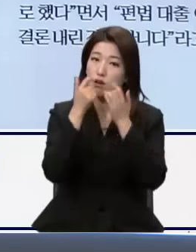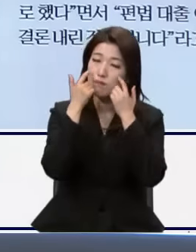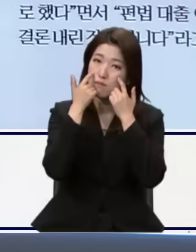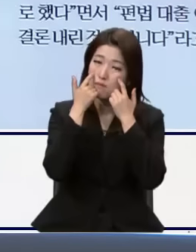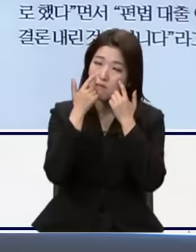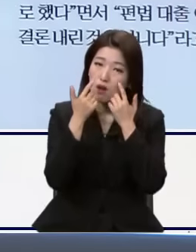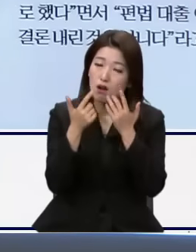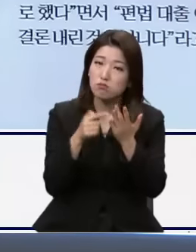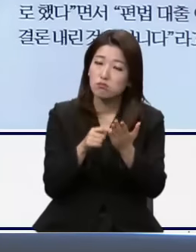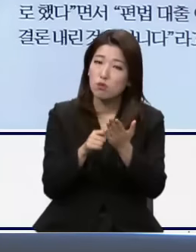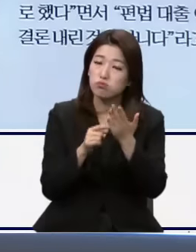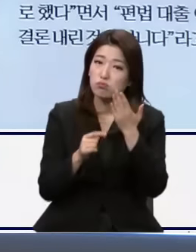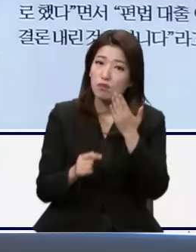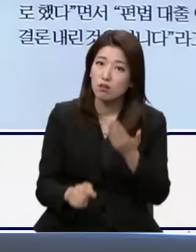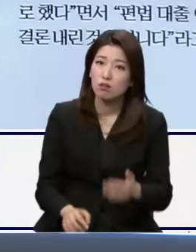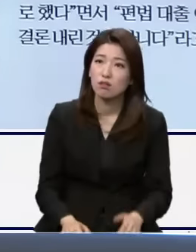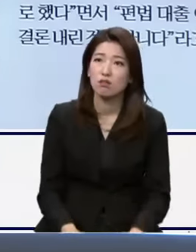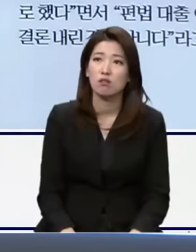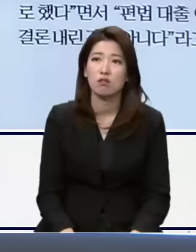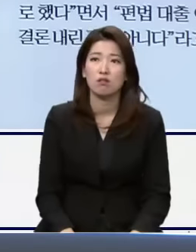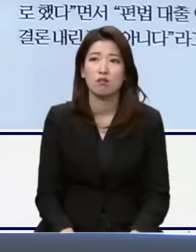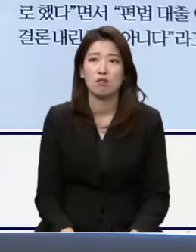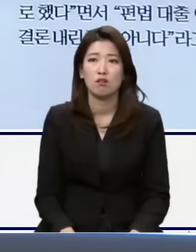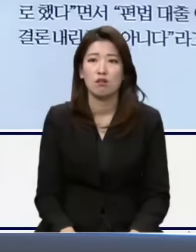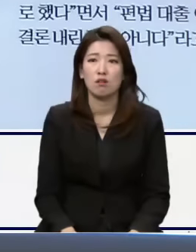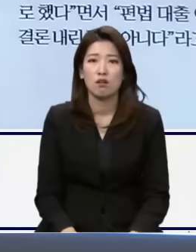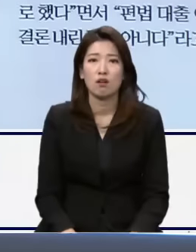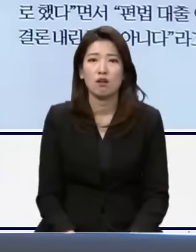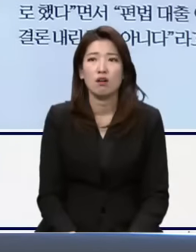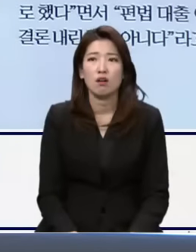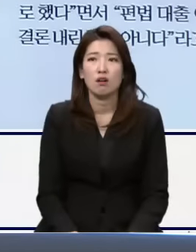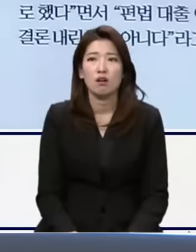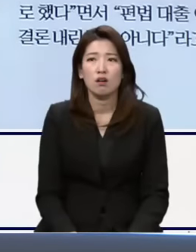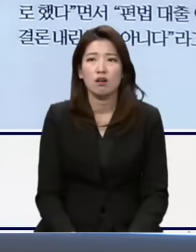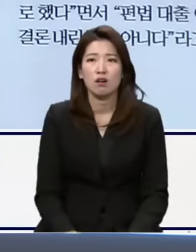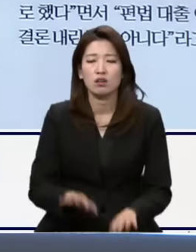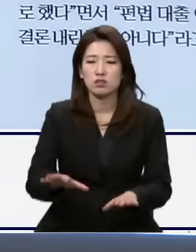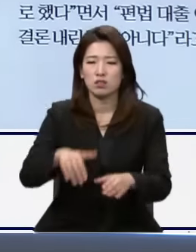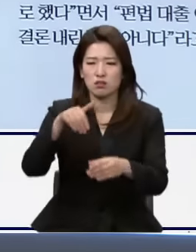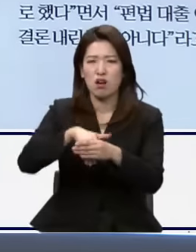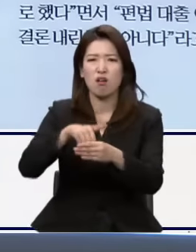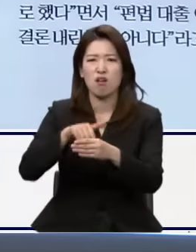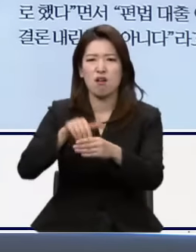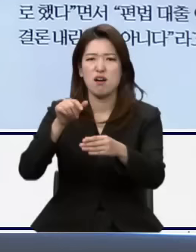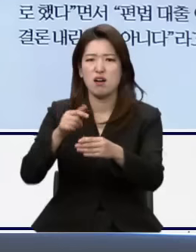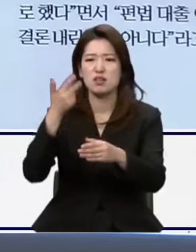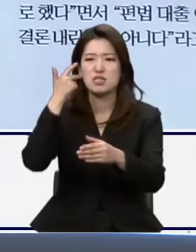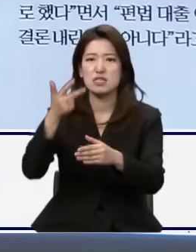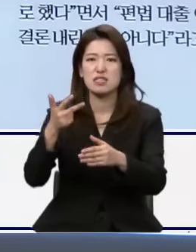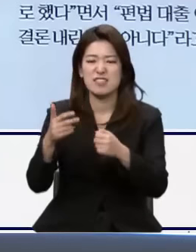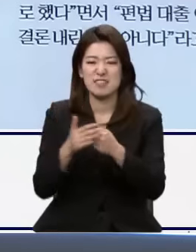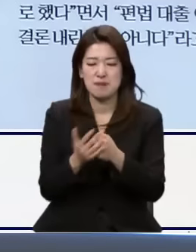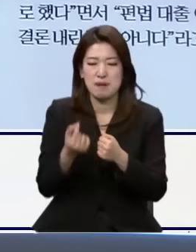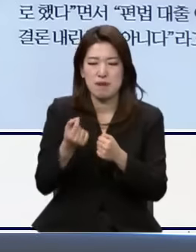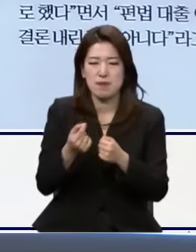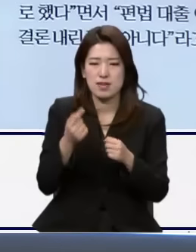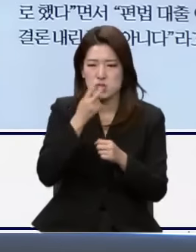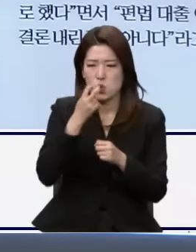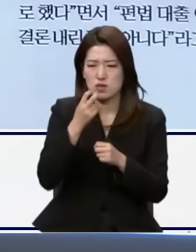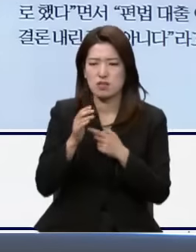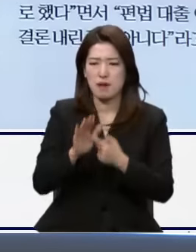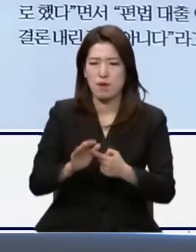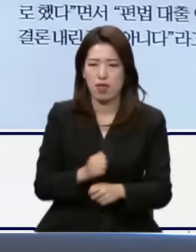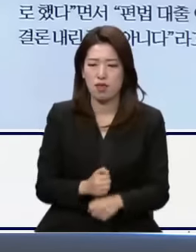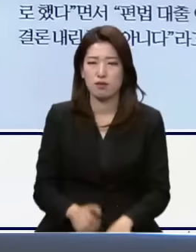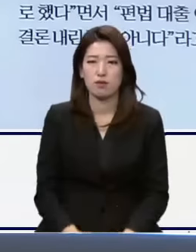거는 중간 검사 결과도 신속하게 발표하겠다고 했어요 총선이 있기 때문에 빨리 발표하겠다 근데요 부분 신지 의원님네